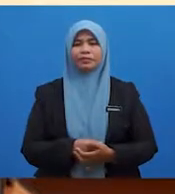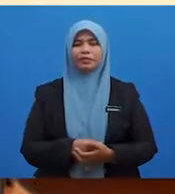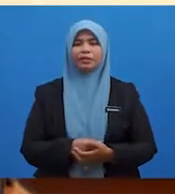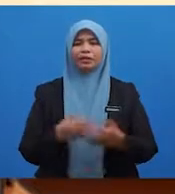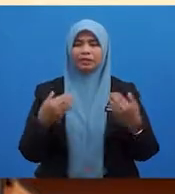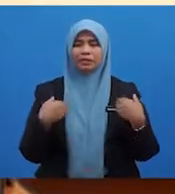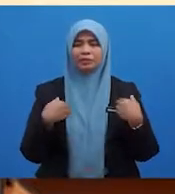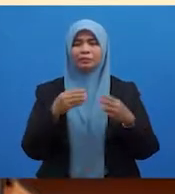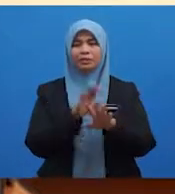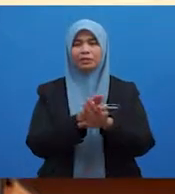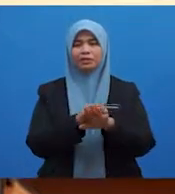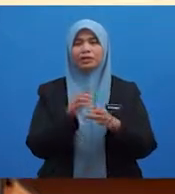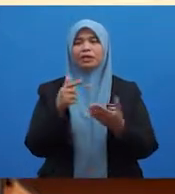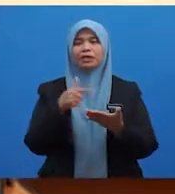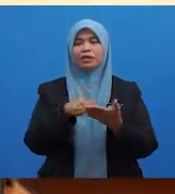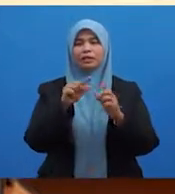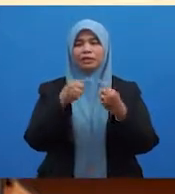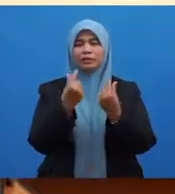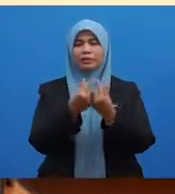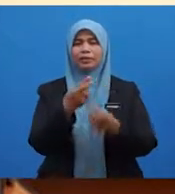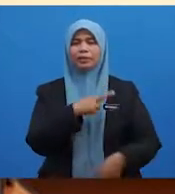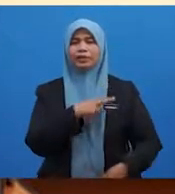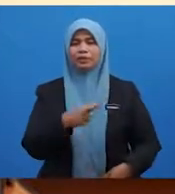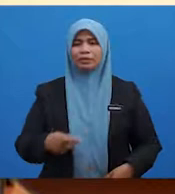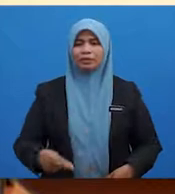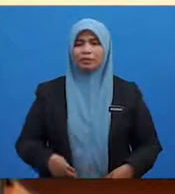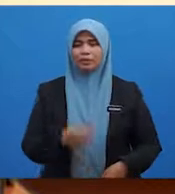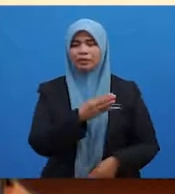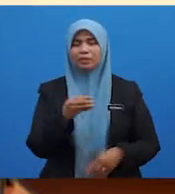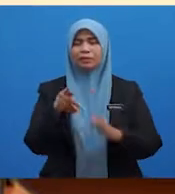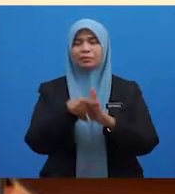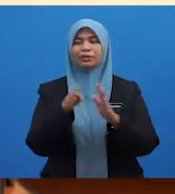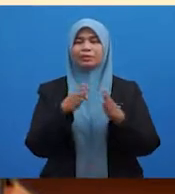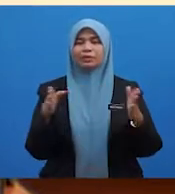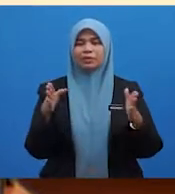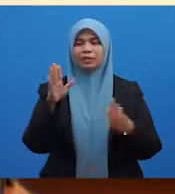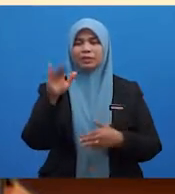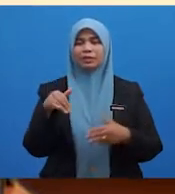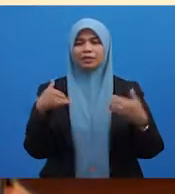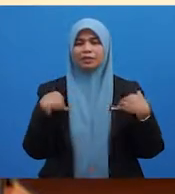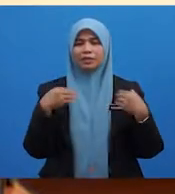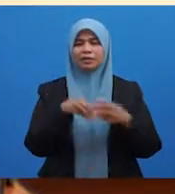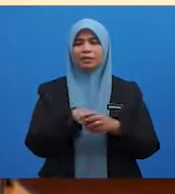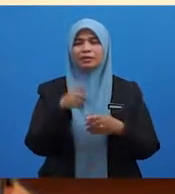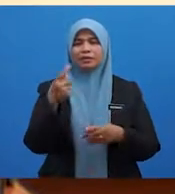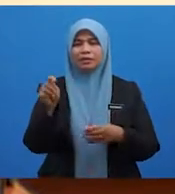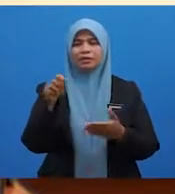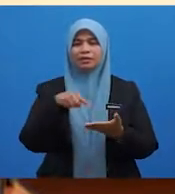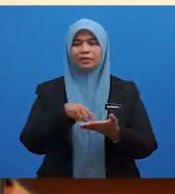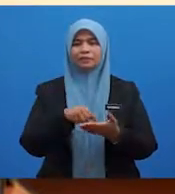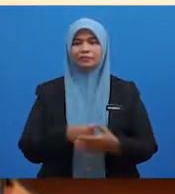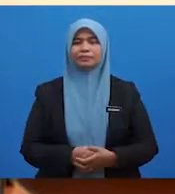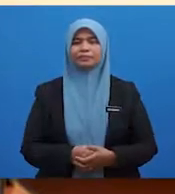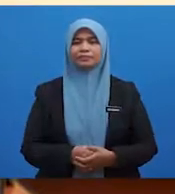Terdapat banyak lagi golongan raja dan pembesar yang terdapat dalam teks Sulalatus Salatin